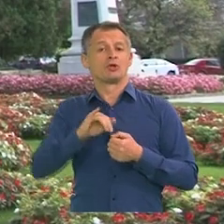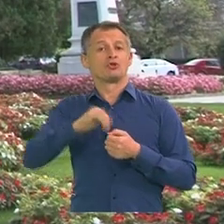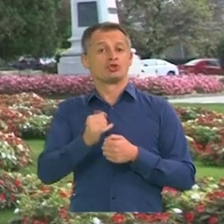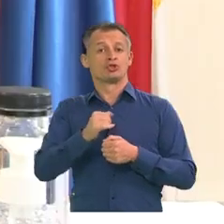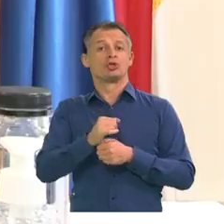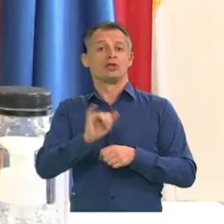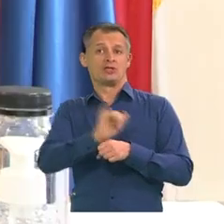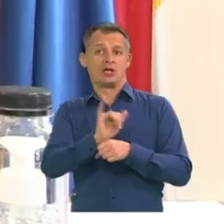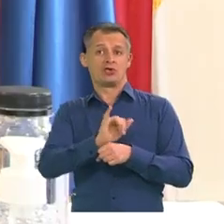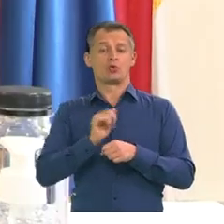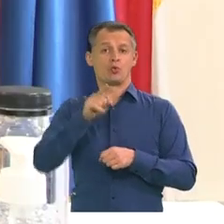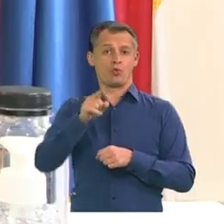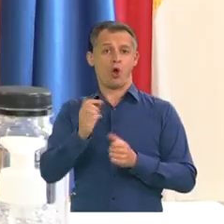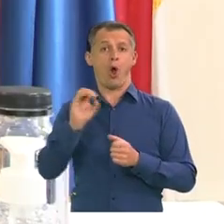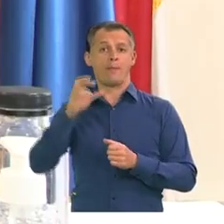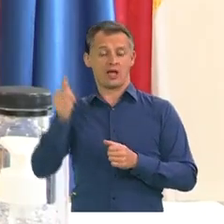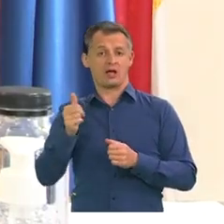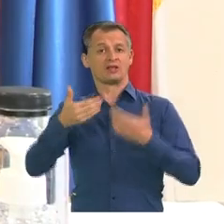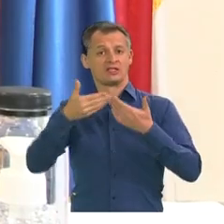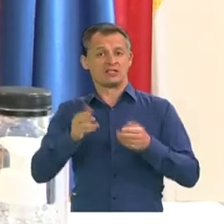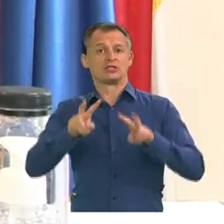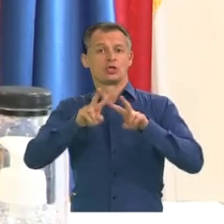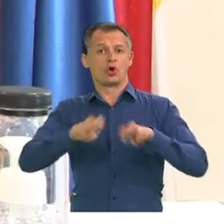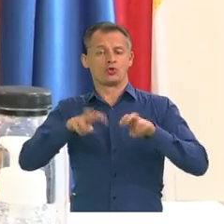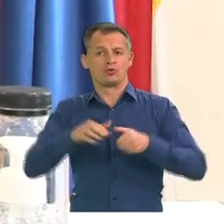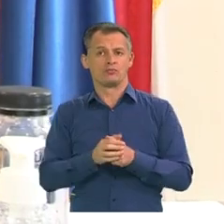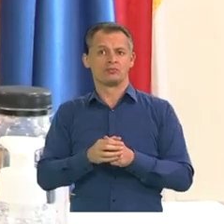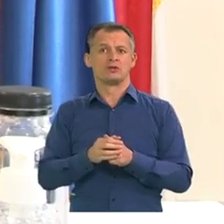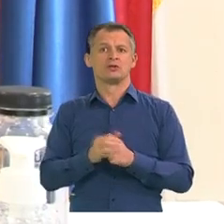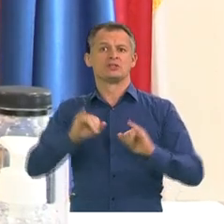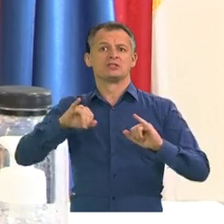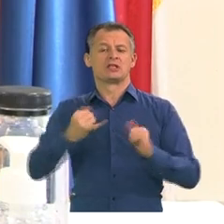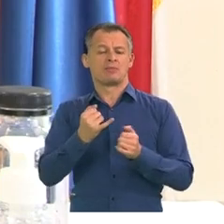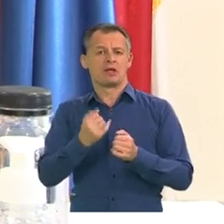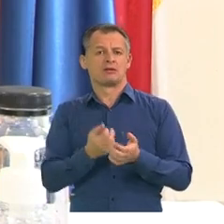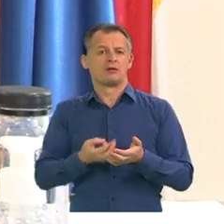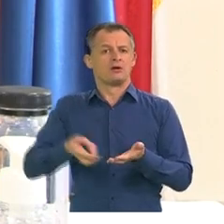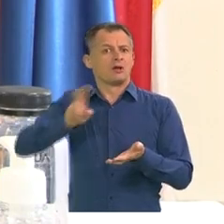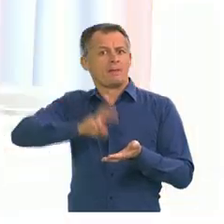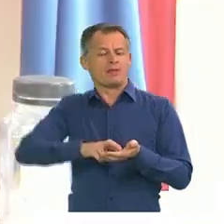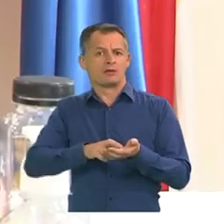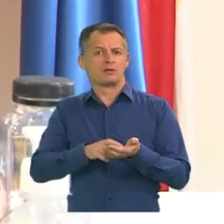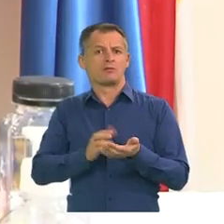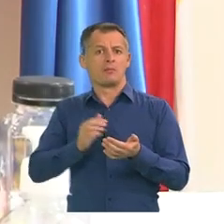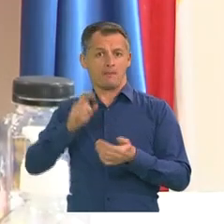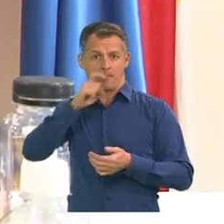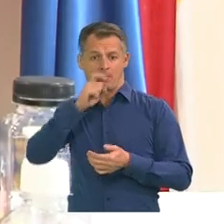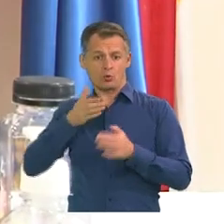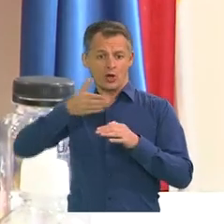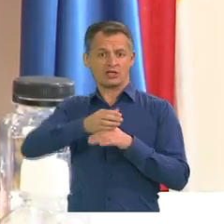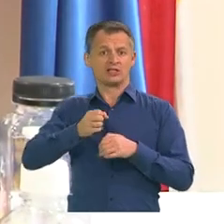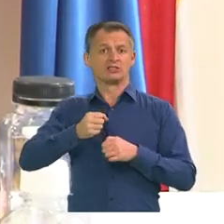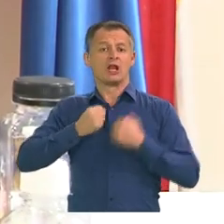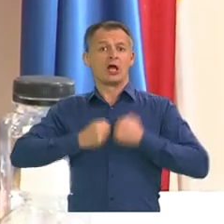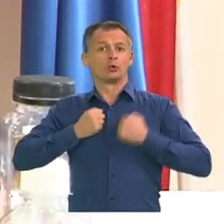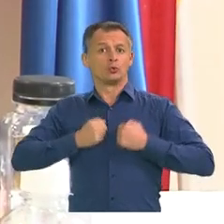anchetă internă. Se reclama o intrare repetată în dușul colegilor noastre. Există un termen de